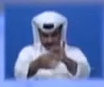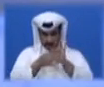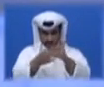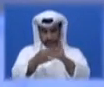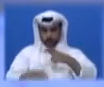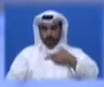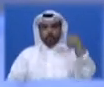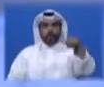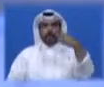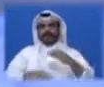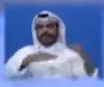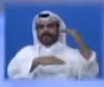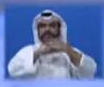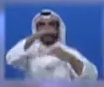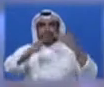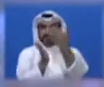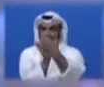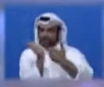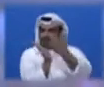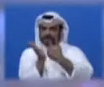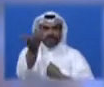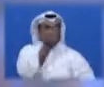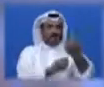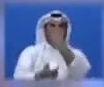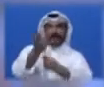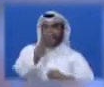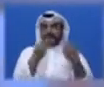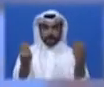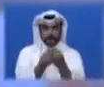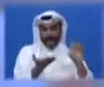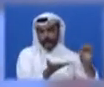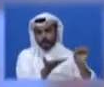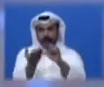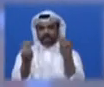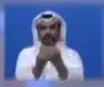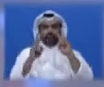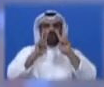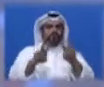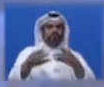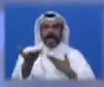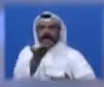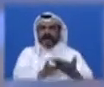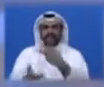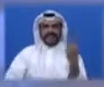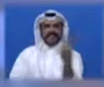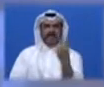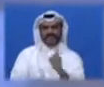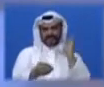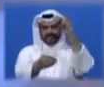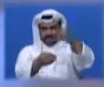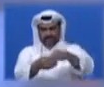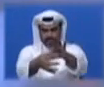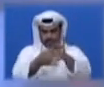التنميه والاقتصاد والتجاره اربي نحت ماي والوفد المرافق بحث عددا من اوجه العلاقات الثنائيه بين البلدين